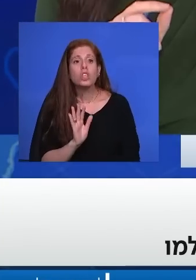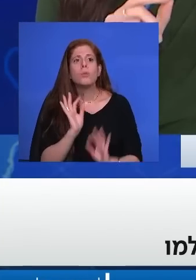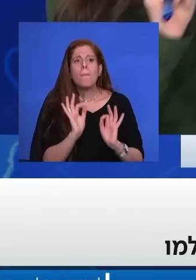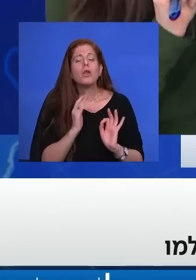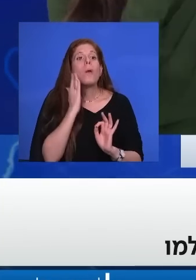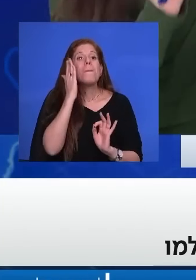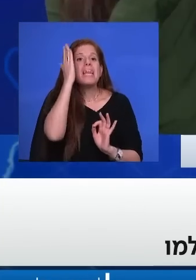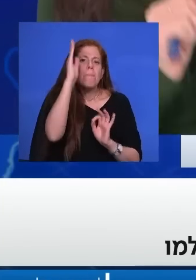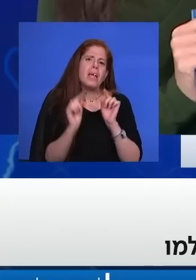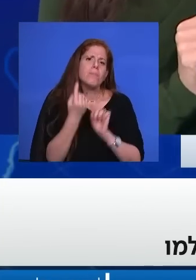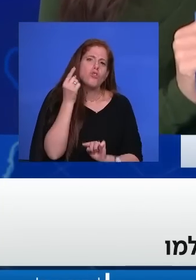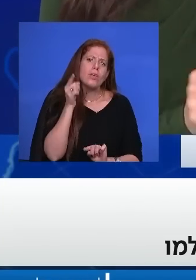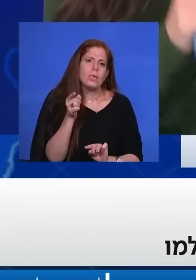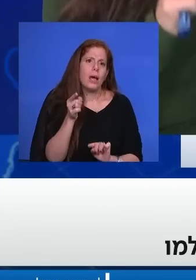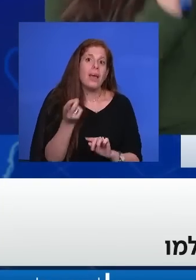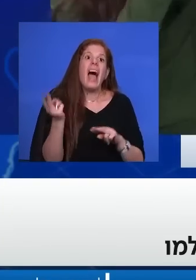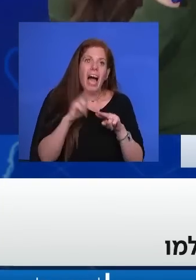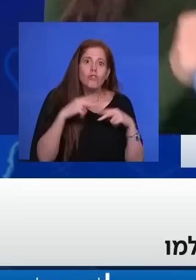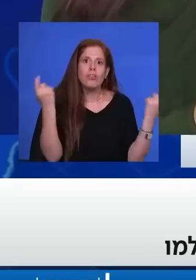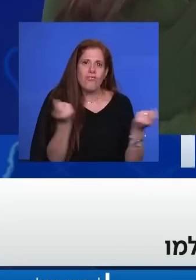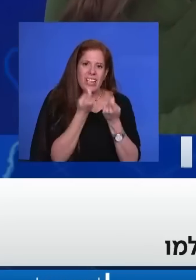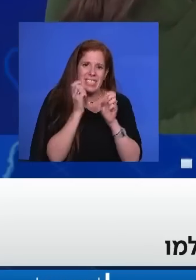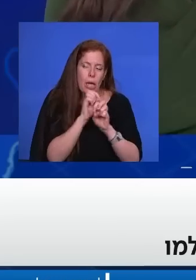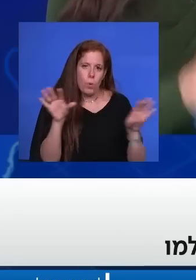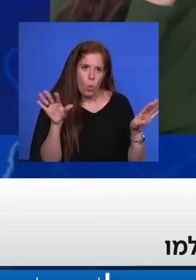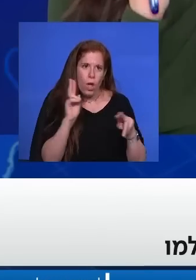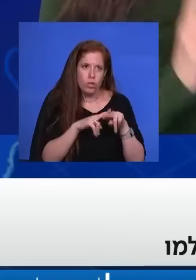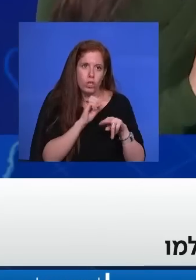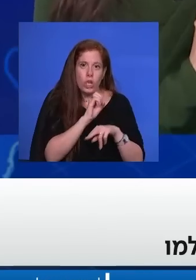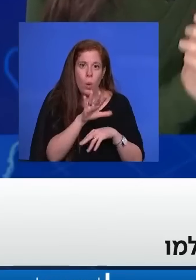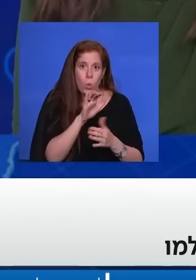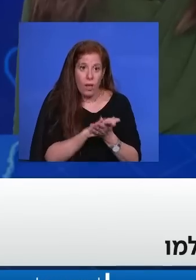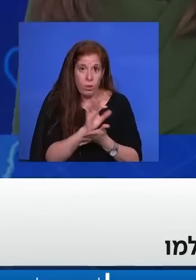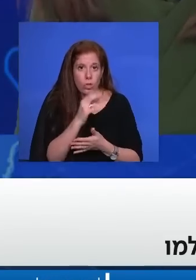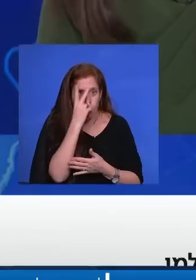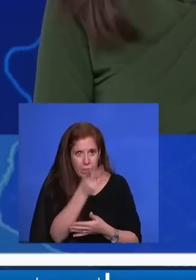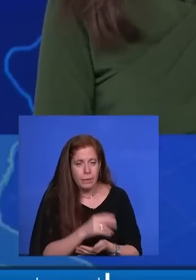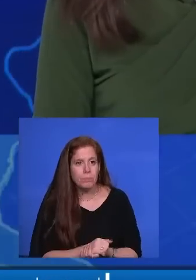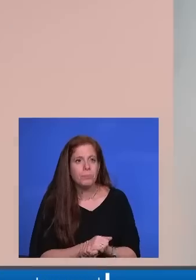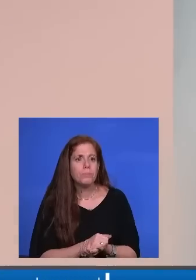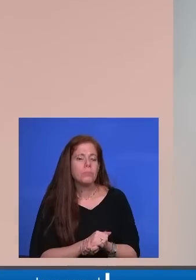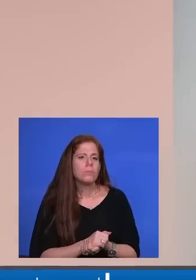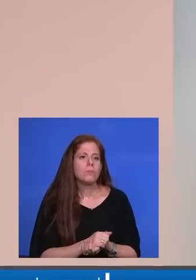את מה שיקרה מיד לאחר שהיא תפרסם אותו, מיד לאחר שהיא תשלח אותו לחבריה. בוא תראה את הסרטון.